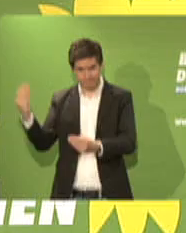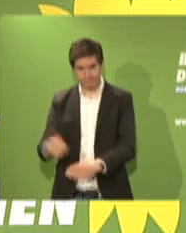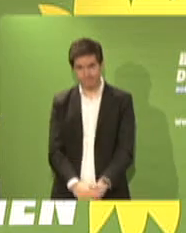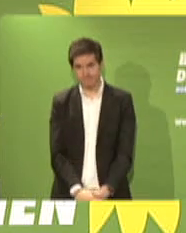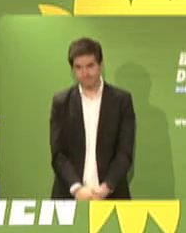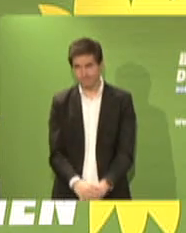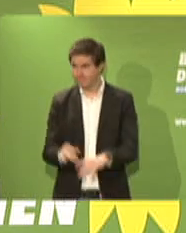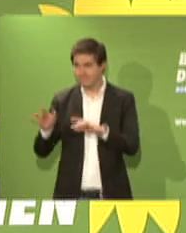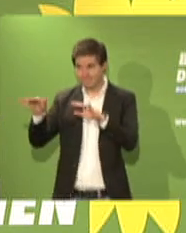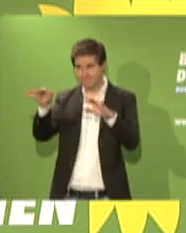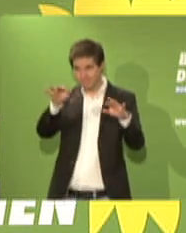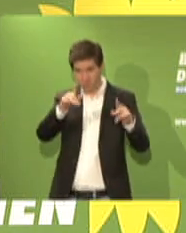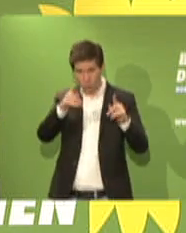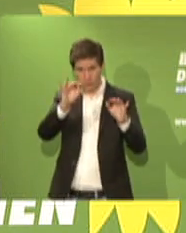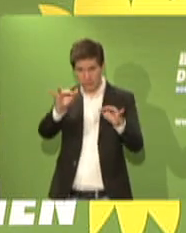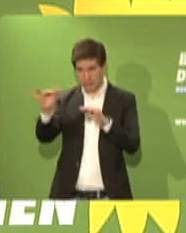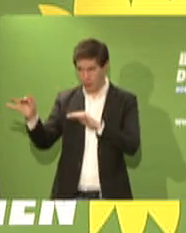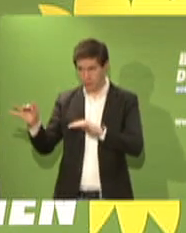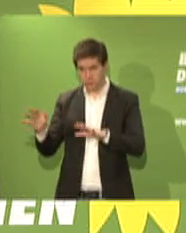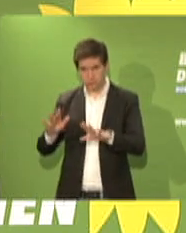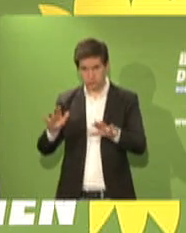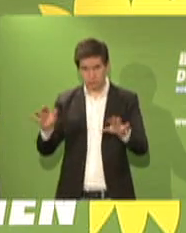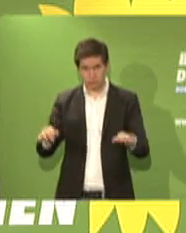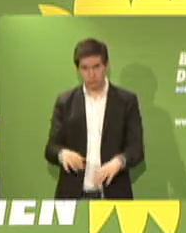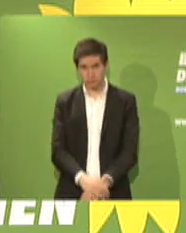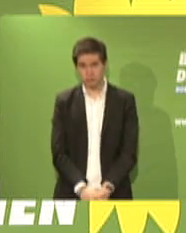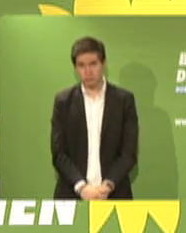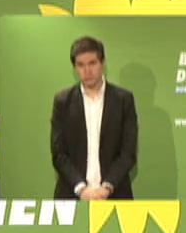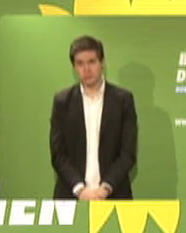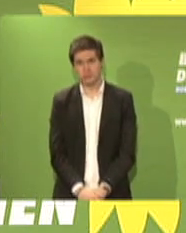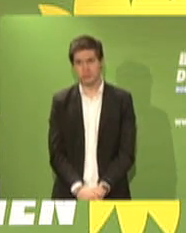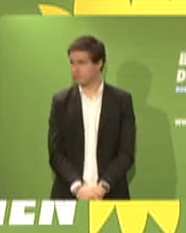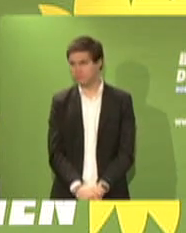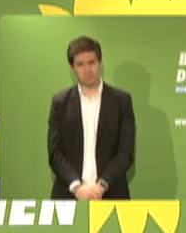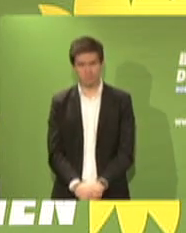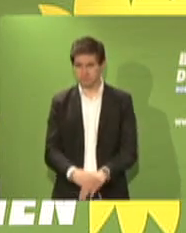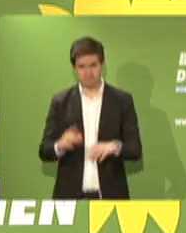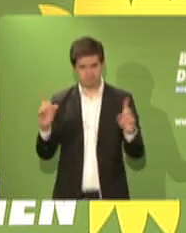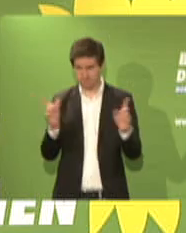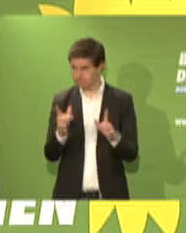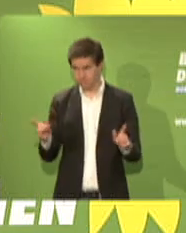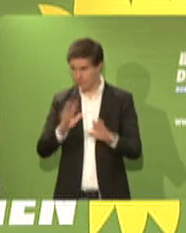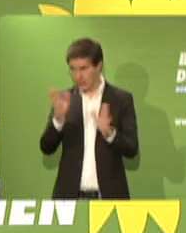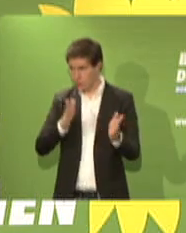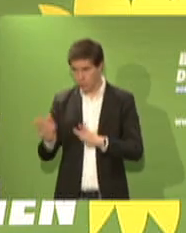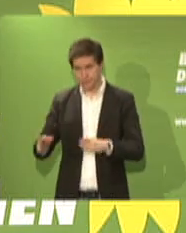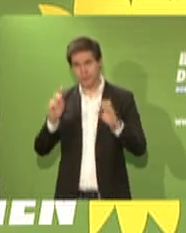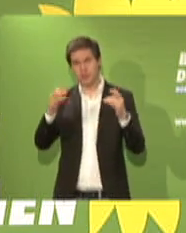Ist noch irgendein Stimmzettel nicht abgegeben? Das ist nicht der Fall, dann schließe ich den